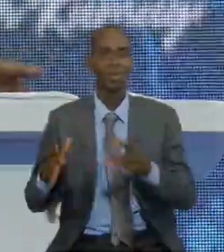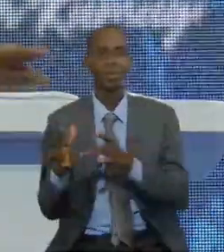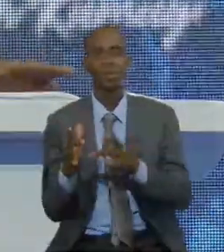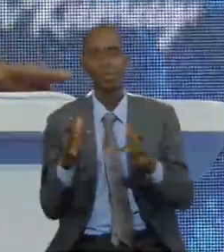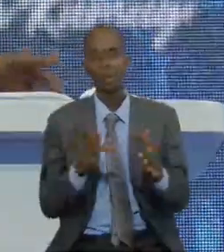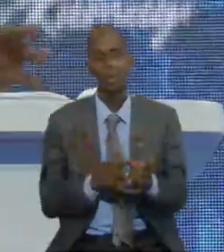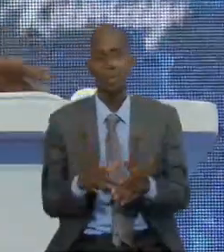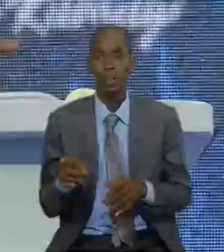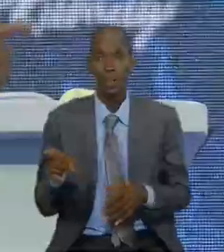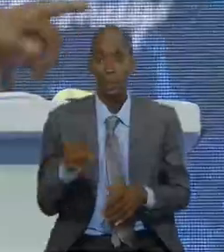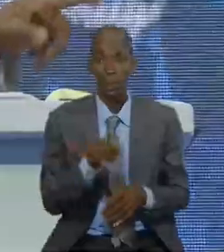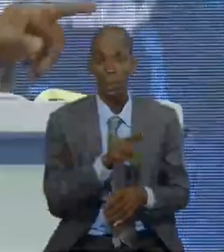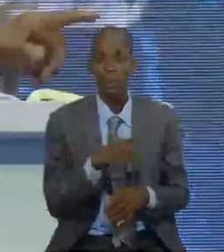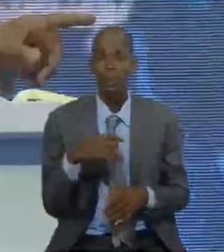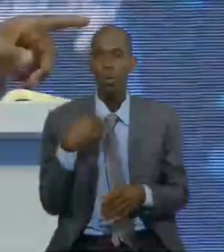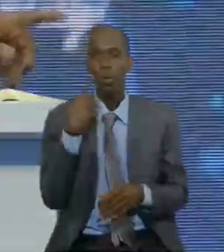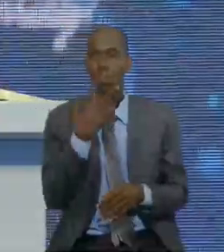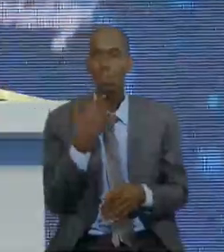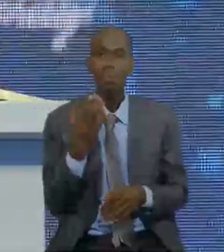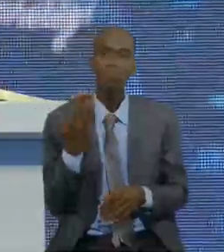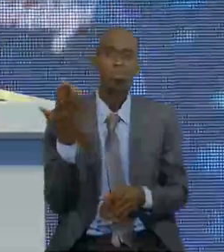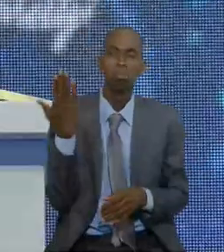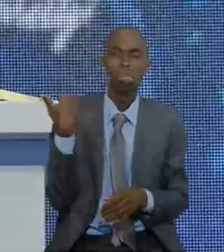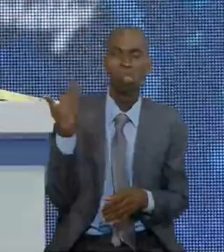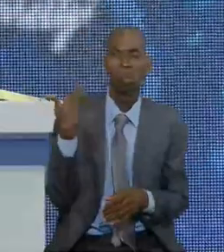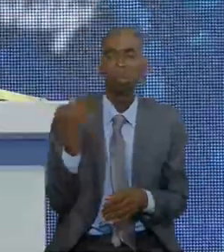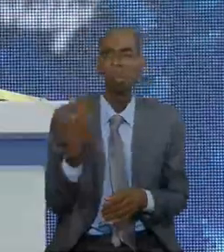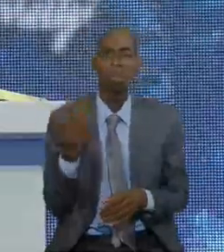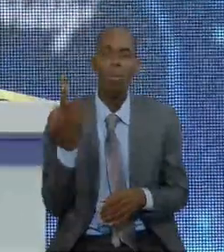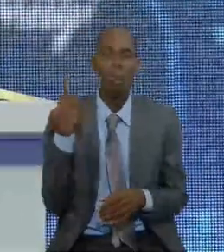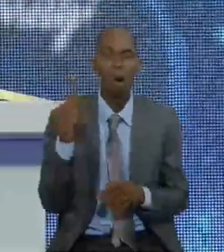maintenant Jésus Christ